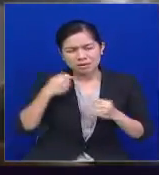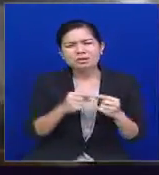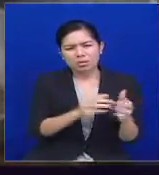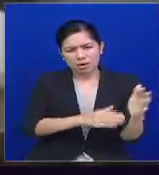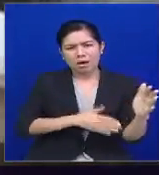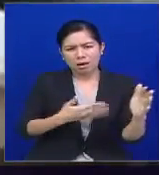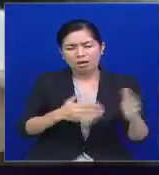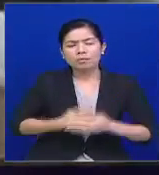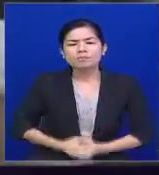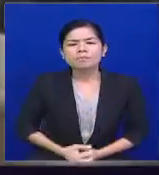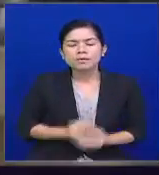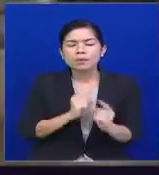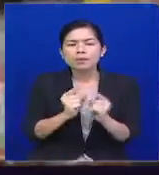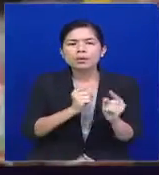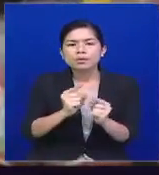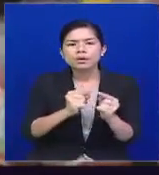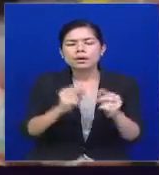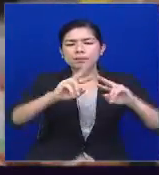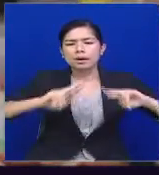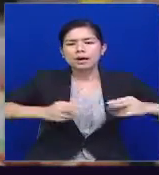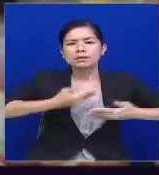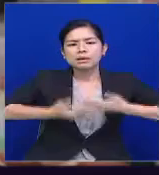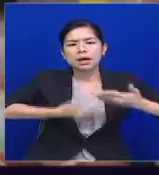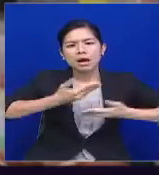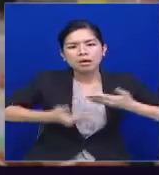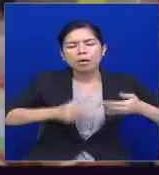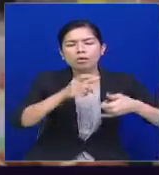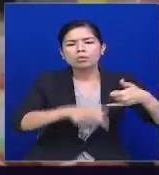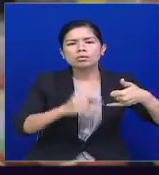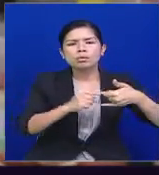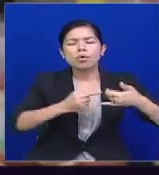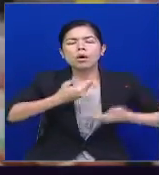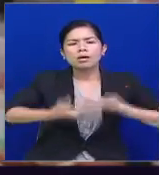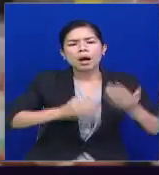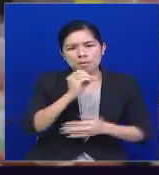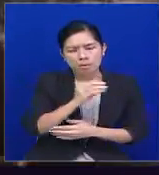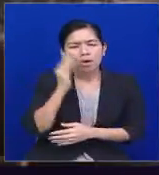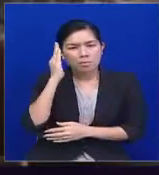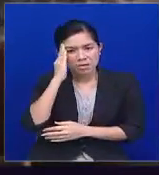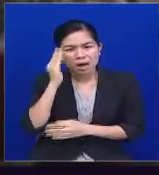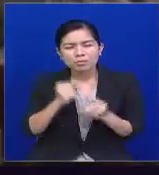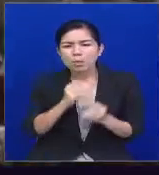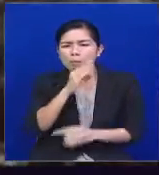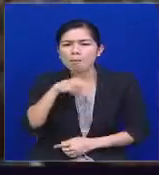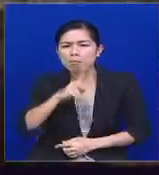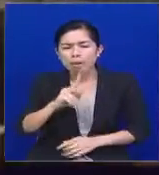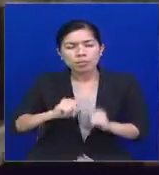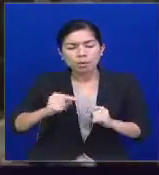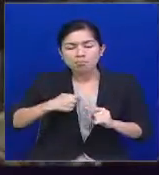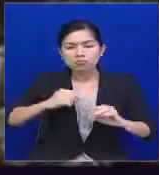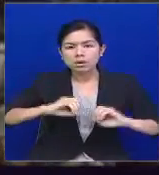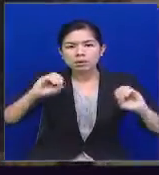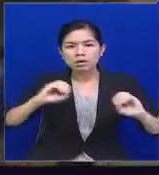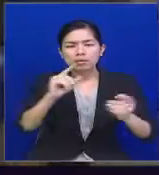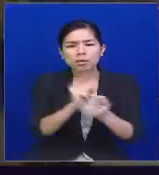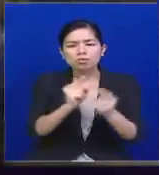การพูดคุยกับแม่ค้าเรื่องของกะปิตราเกาะช้างนั้นแม่ค้ารายหนึ่งบอกครับว่าทราบข่าวเรื่องของกะปิปลอมมาบ้างแต่ว่าไม่เคยพบกะปิปลอม